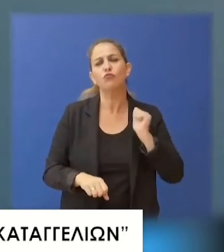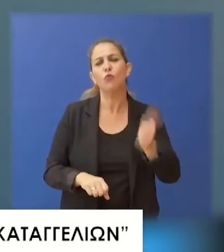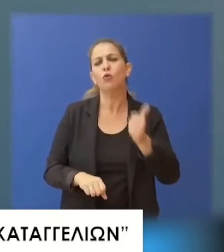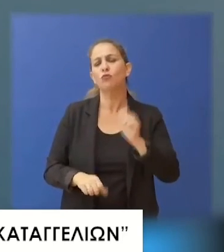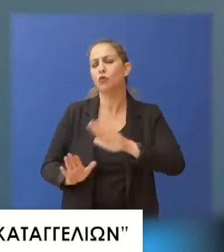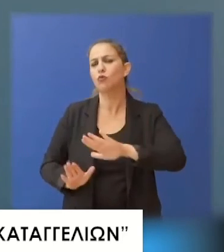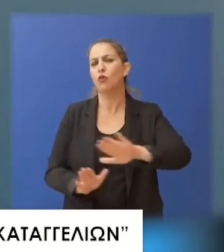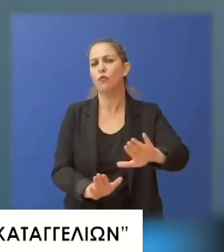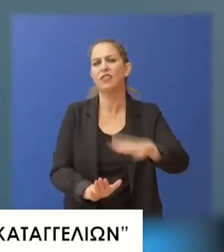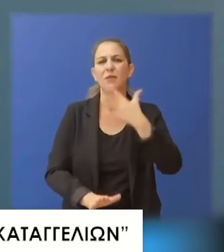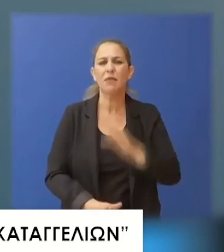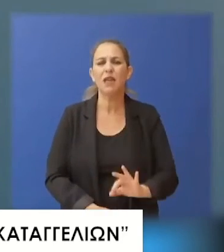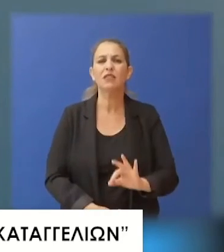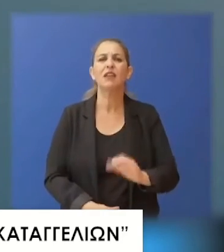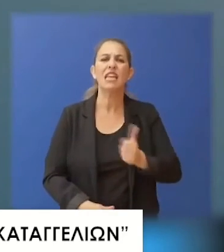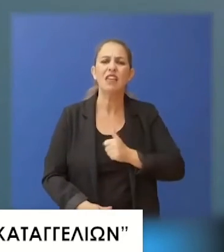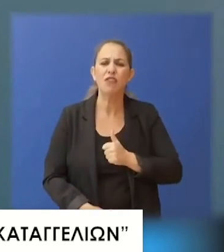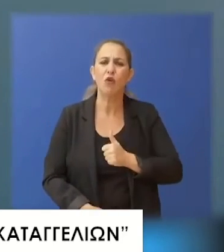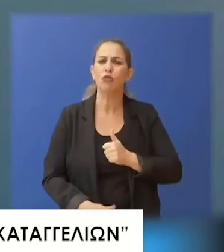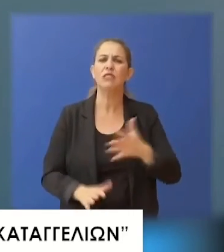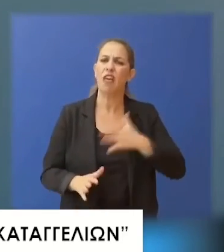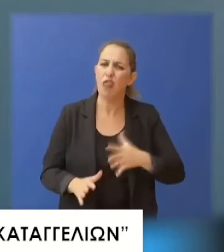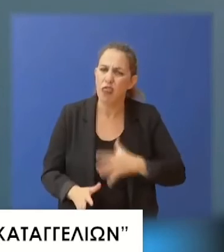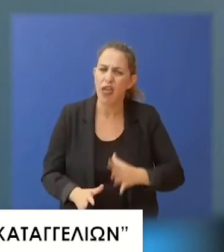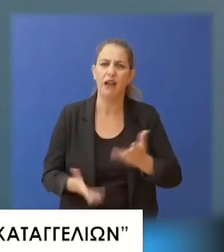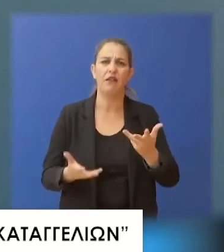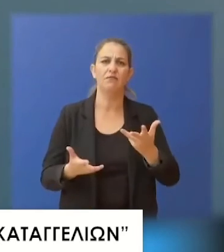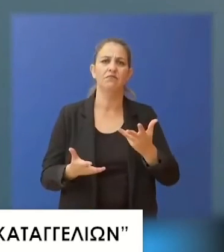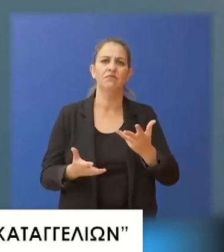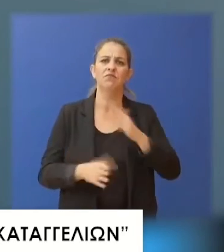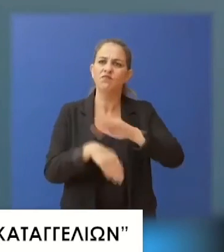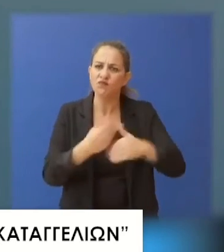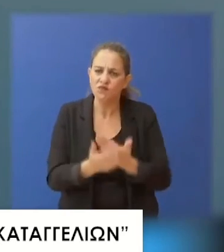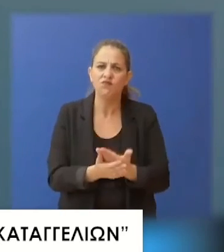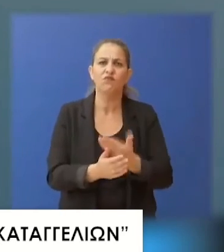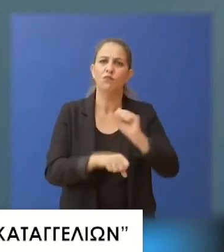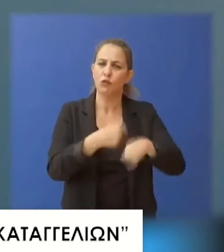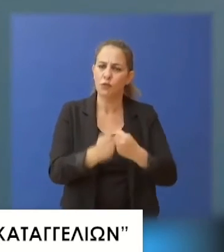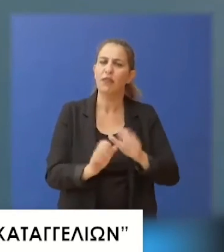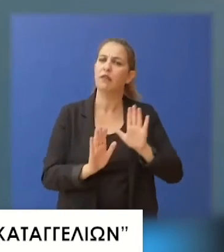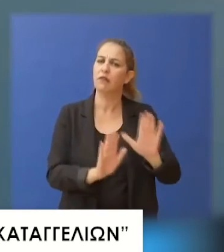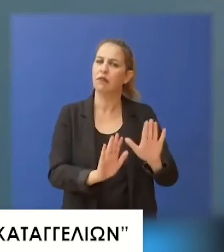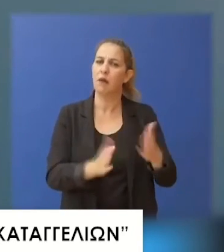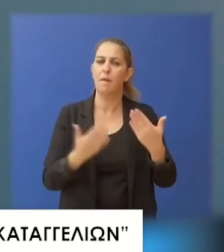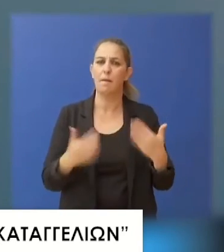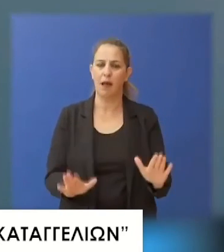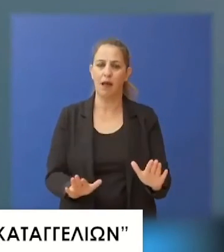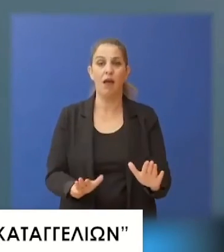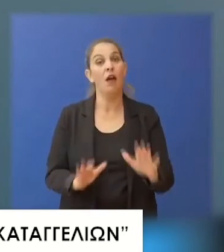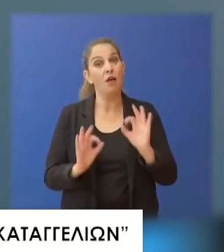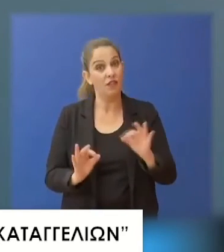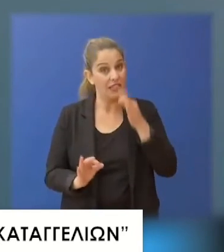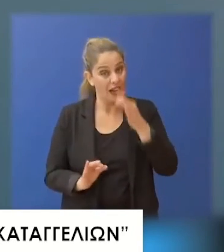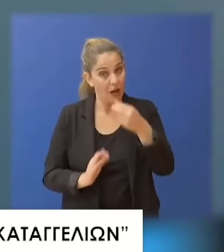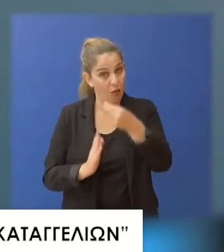προσωπική ευθύνη, στο ζήλο, στο φιλότιμο των εθελοντικών δομών των οργανώσεων αυτών. Επαναλαμβάνω, σε πολλές περιπτώσεις το μοντέλο